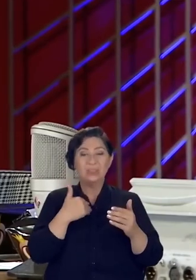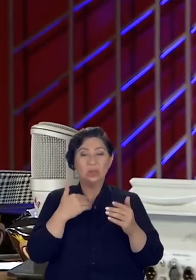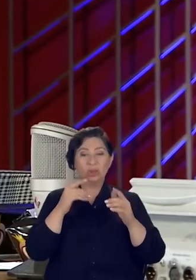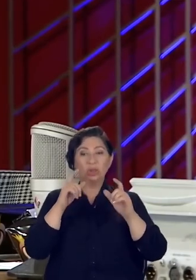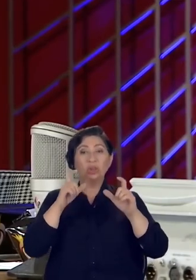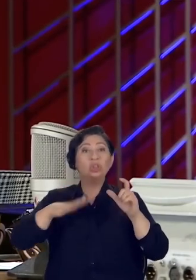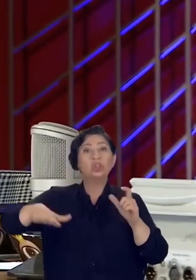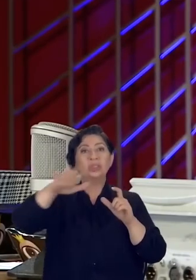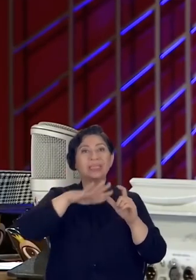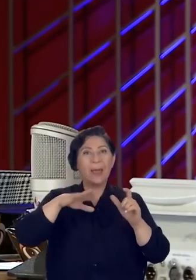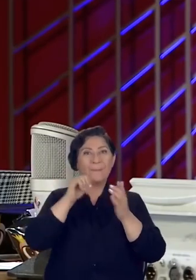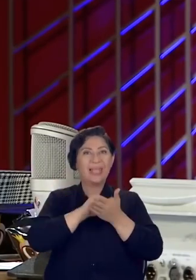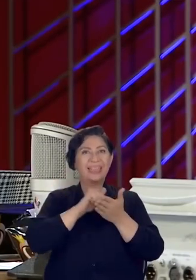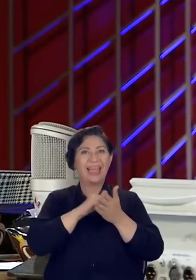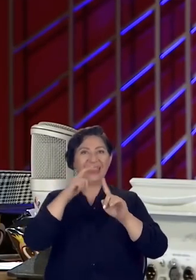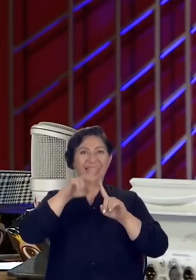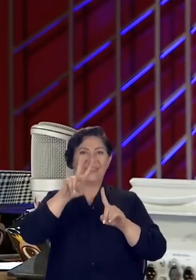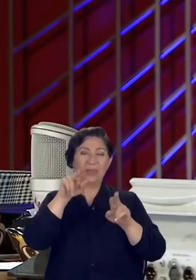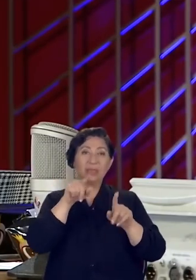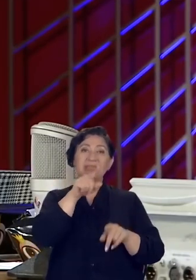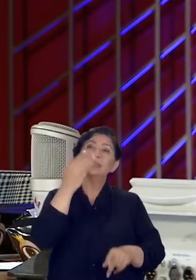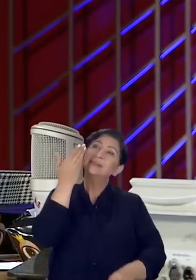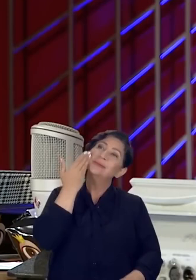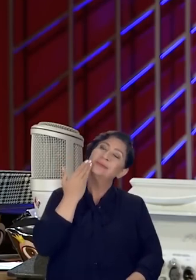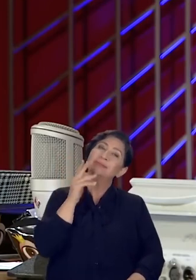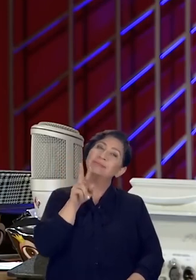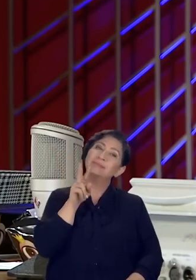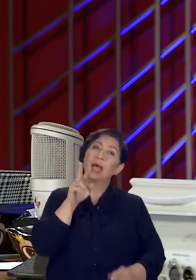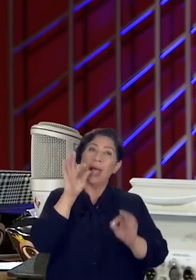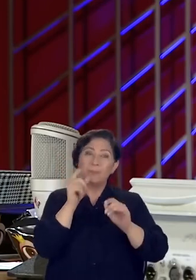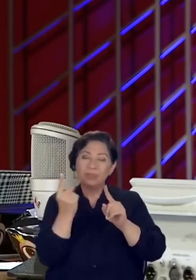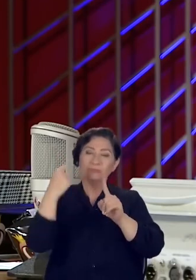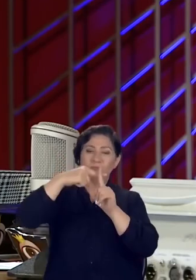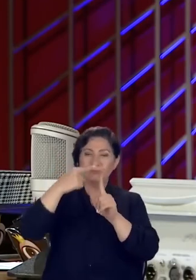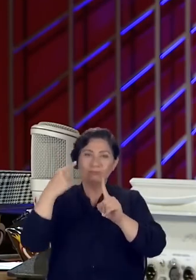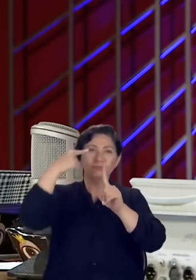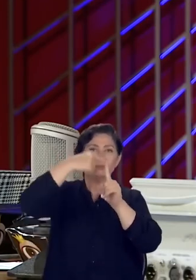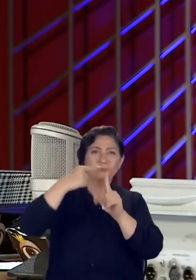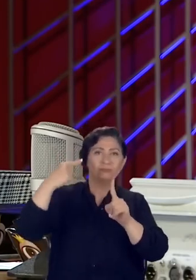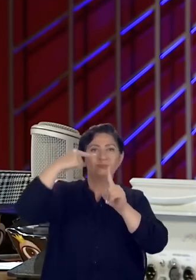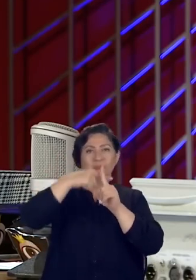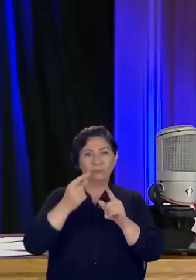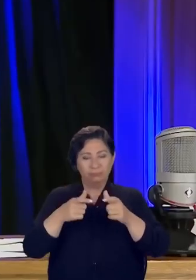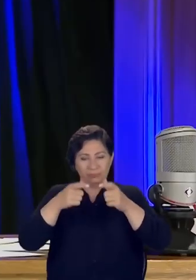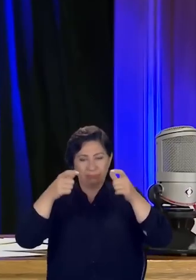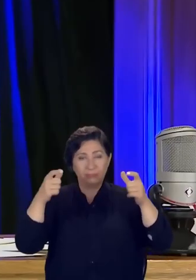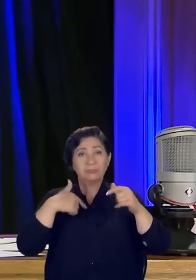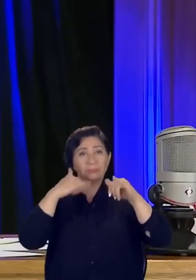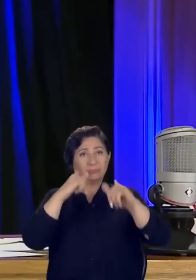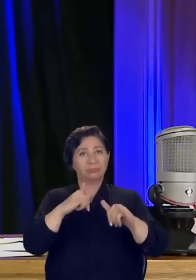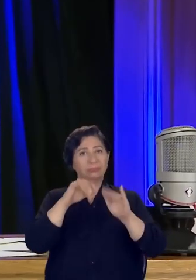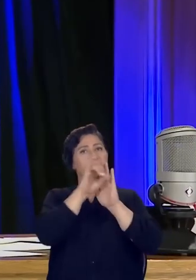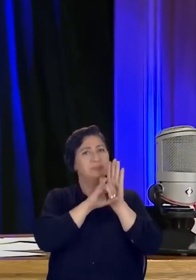sosyal medyada televizyon gibi. Sizi yıllardır sevmemizin sebebi sürekli üstüne bir şeyler koymanız ya. Sosyal medyada da biz